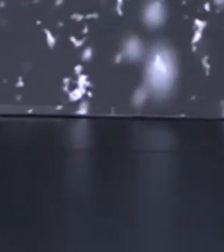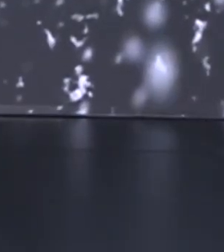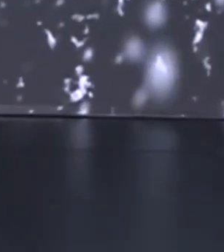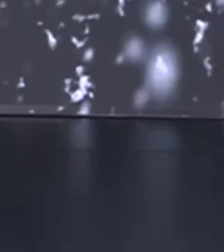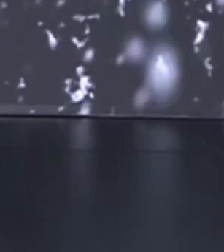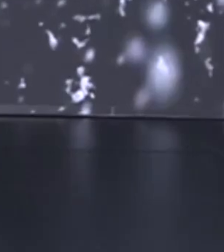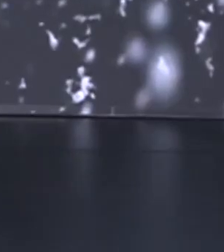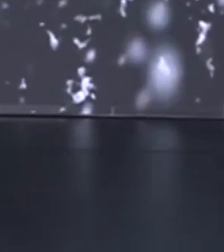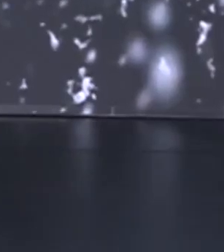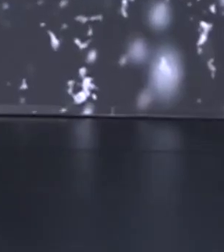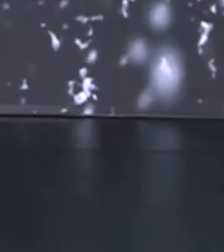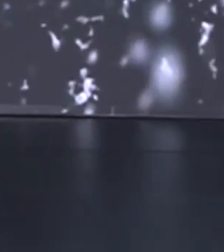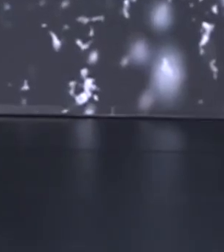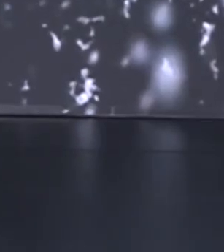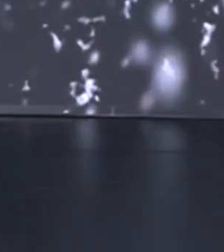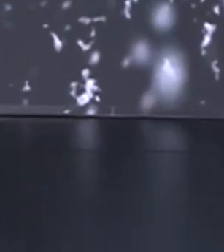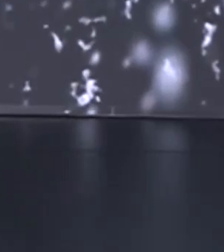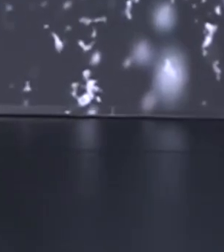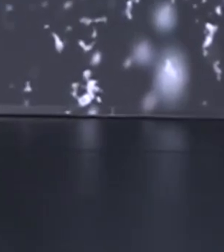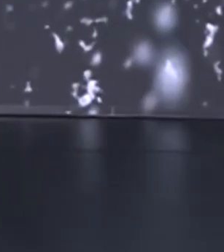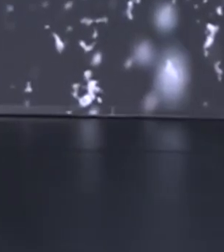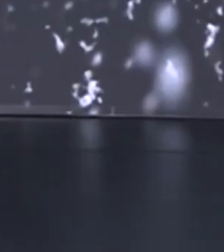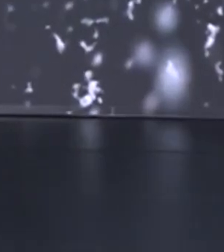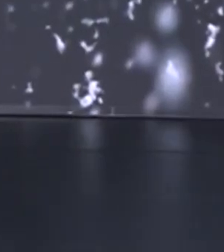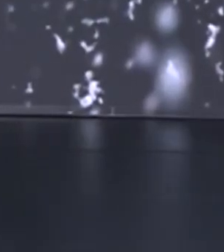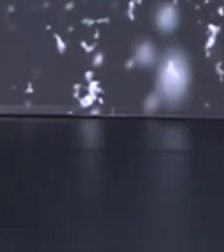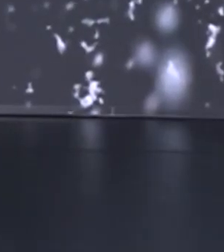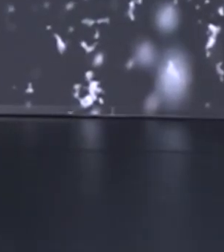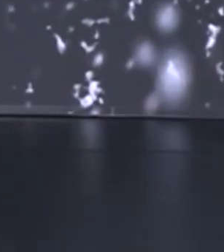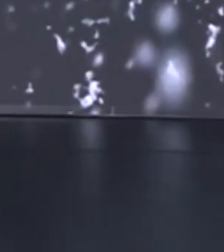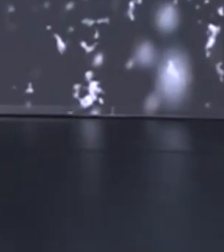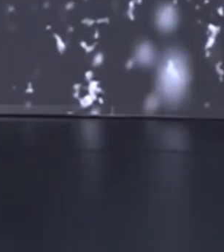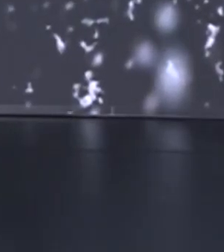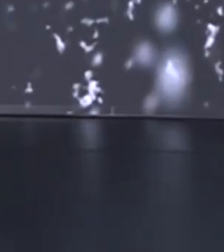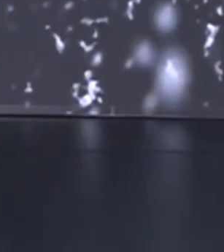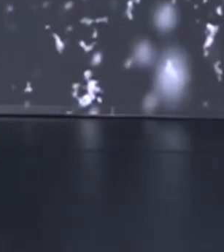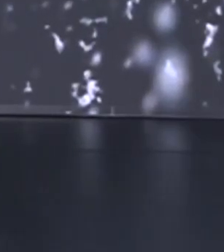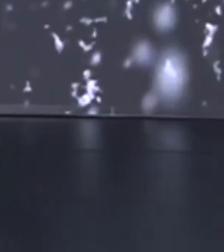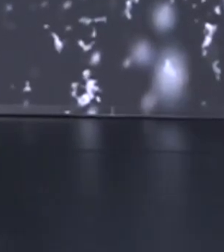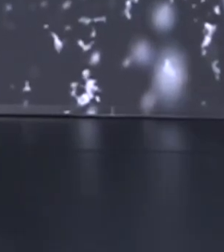дейді синоптиктер. Сынап бағанасы күндіз +7, түнде +3